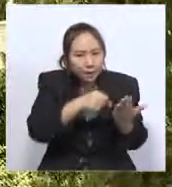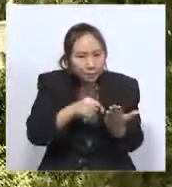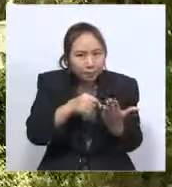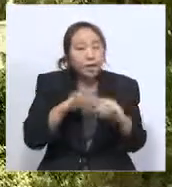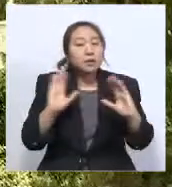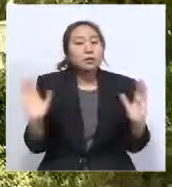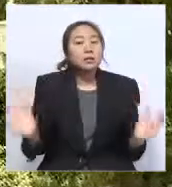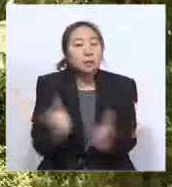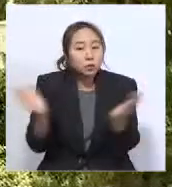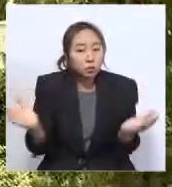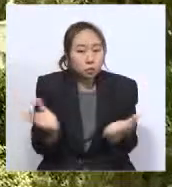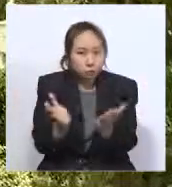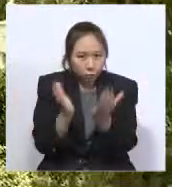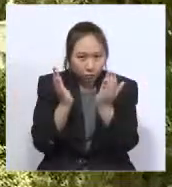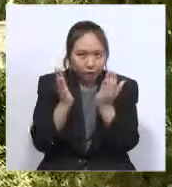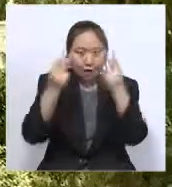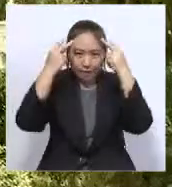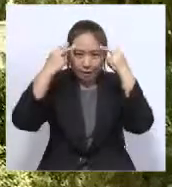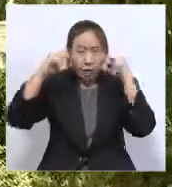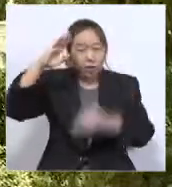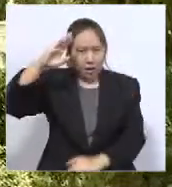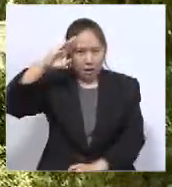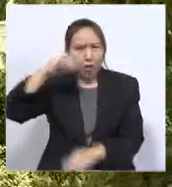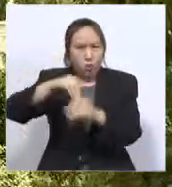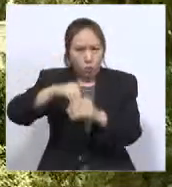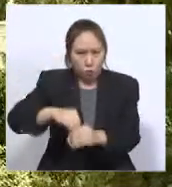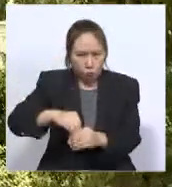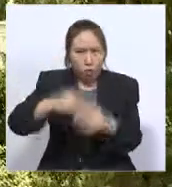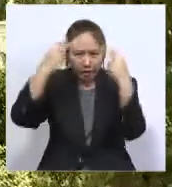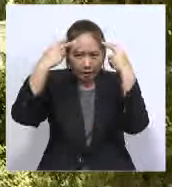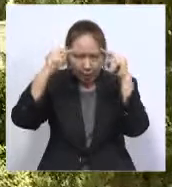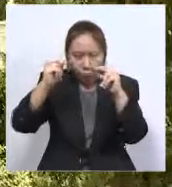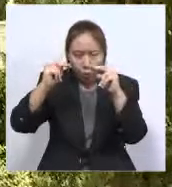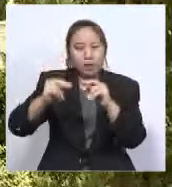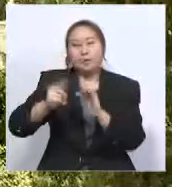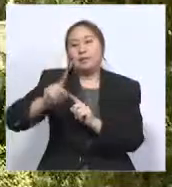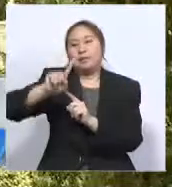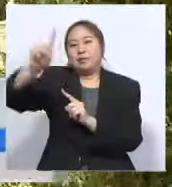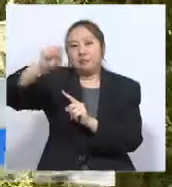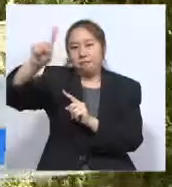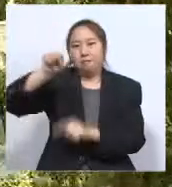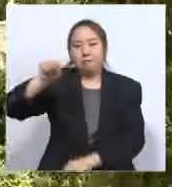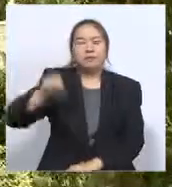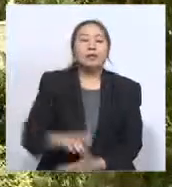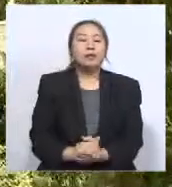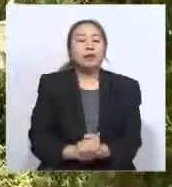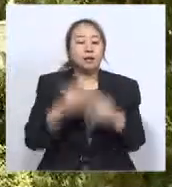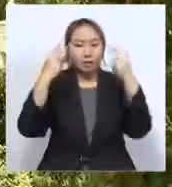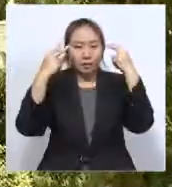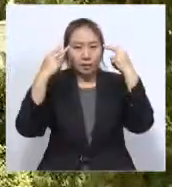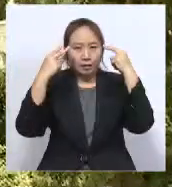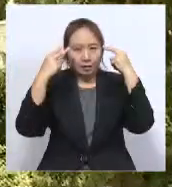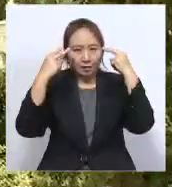นับสนุนให้พลเอกประยุทธ์จันทร์โอชานะคะเป็นนายกรัฐมนตรีลำดับที่1นะคะนายกรัฐมนตรีเองก็ไม่ได้กล่าว